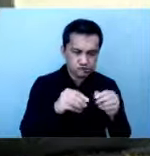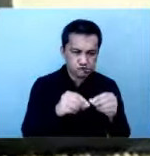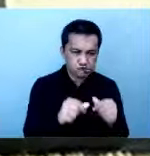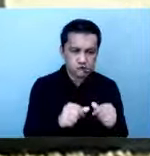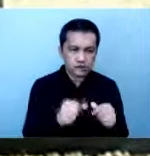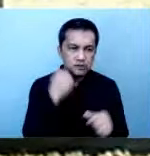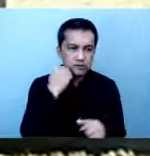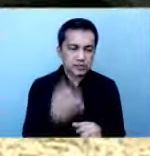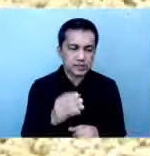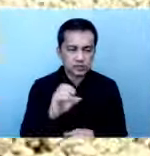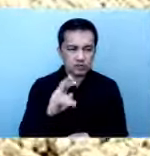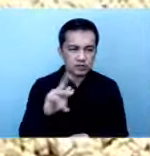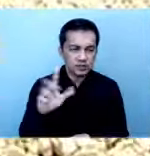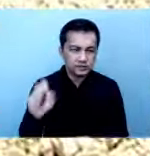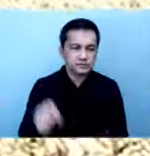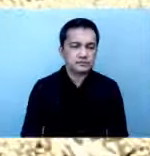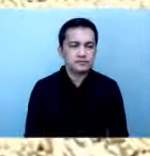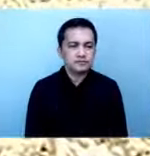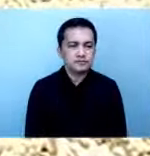na corals.